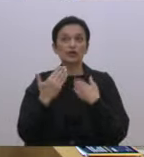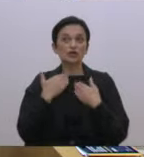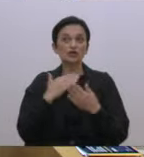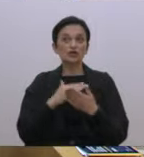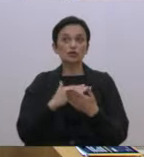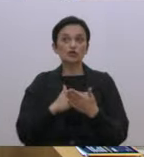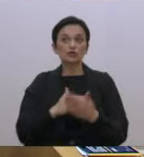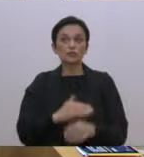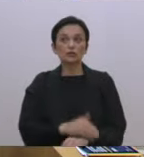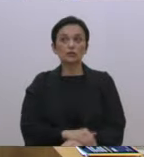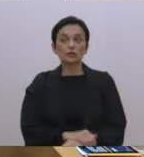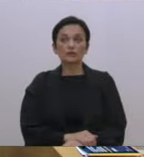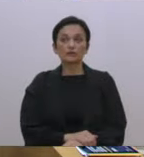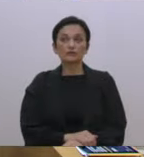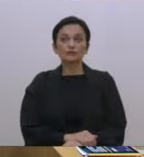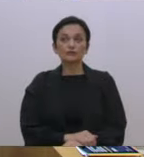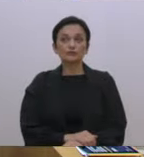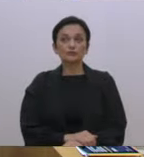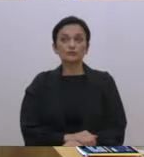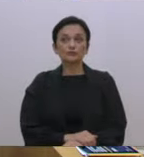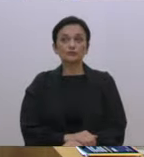რეჟიმი.